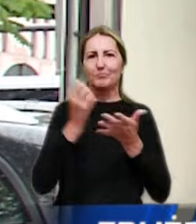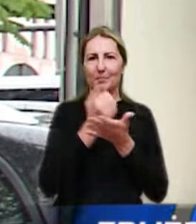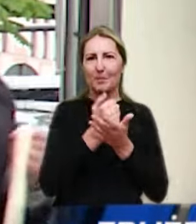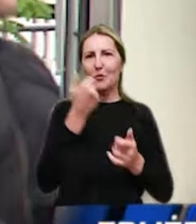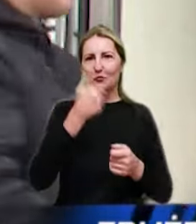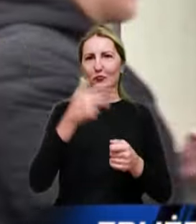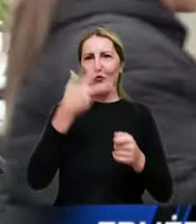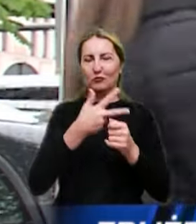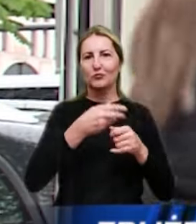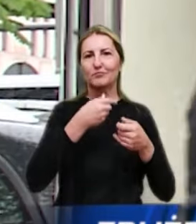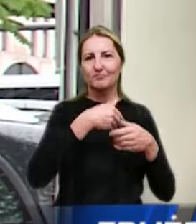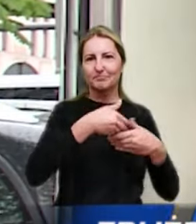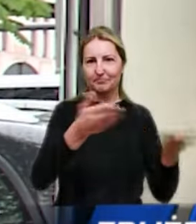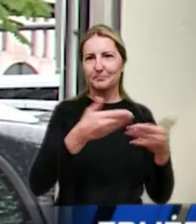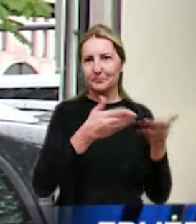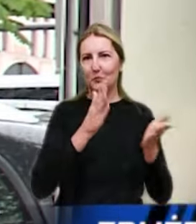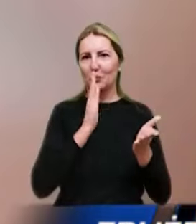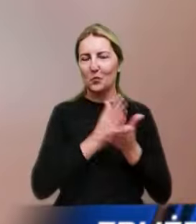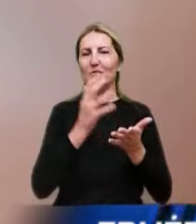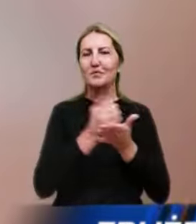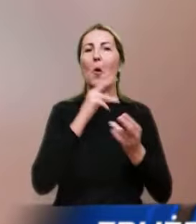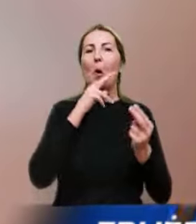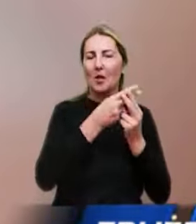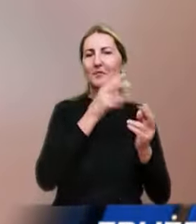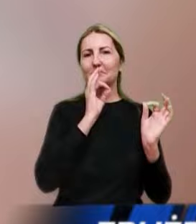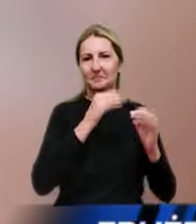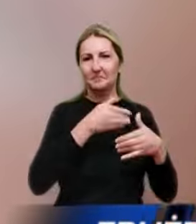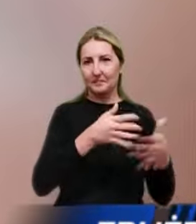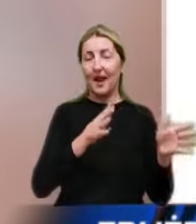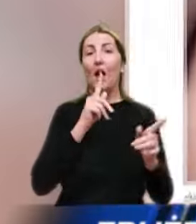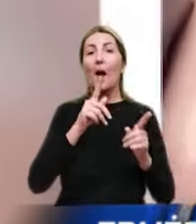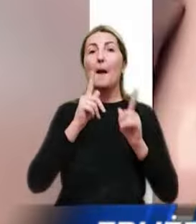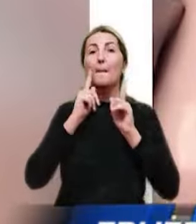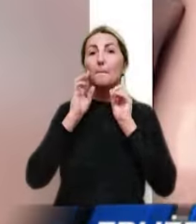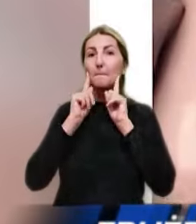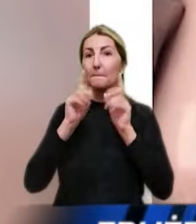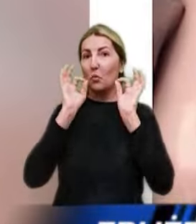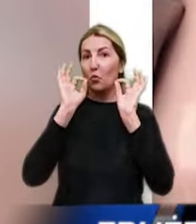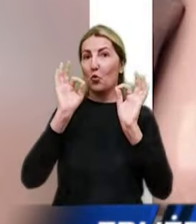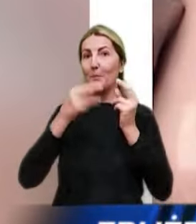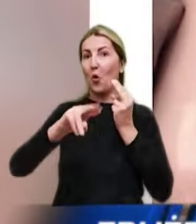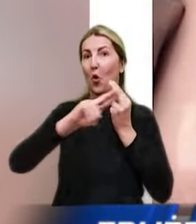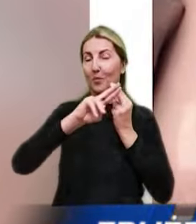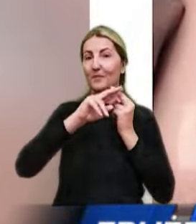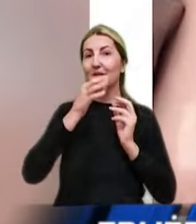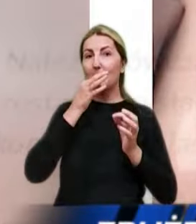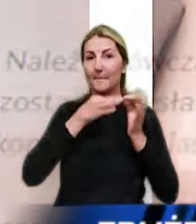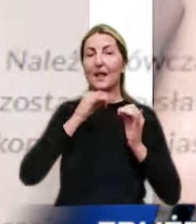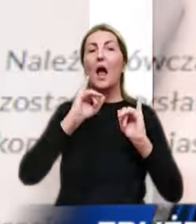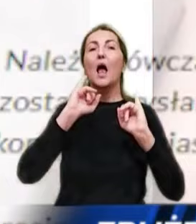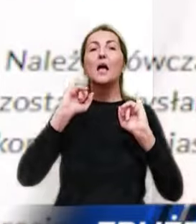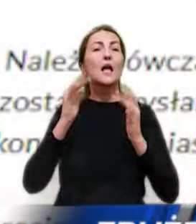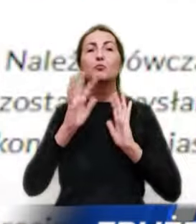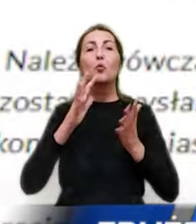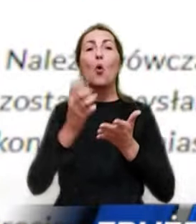pytania telefoniczne i internetowe. Odpowiedzi na te pytania prawidłowe oraz szczegóły, w jaki sposób Państwo mogą odebrać gęsie tuszki,